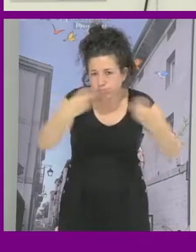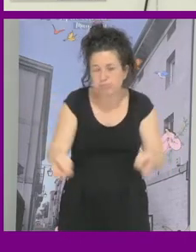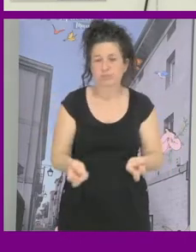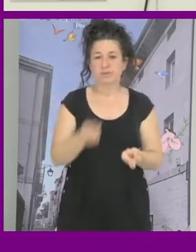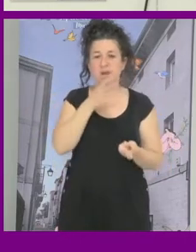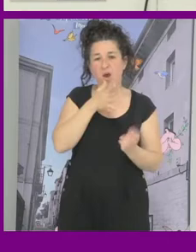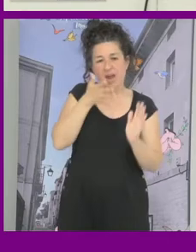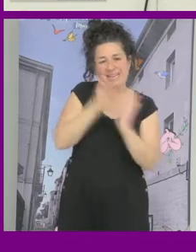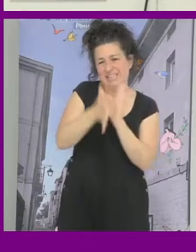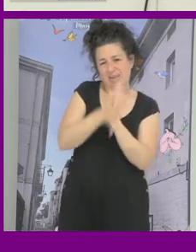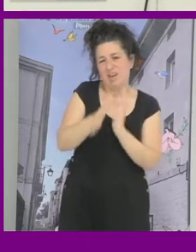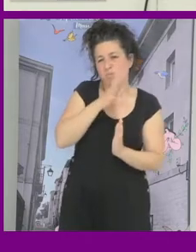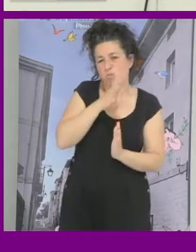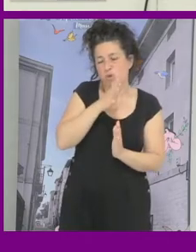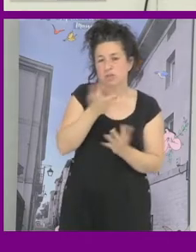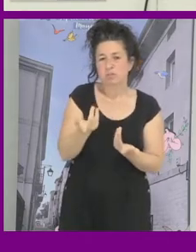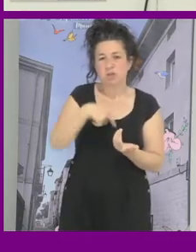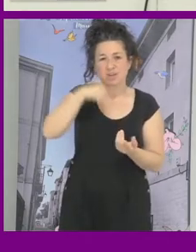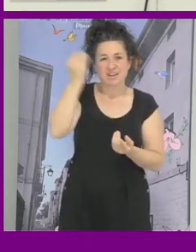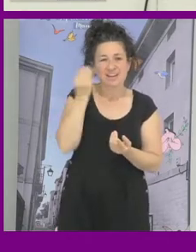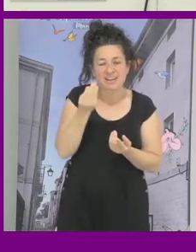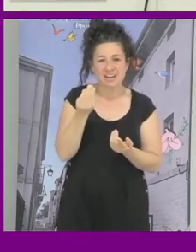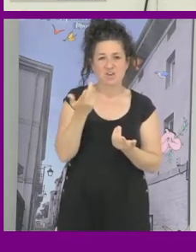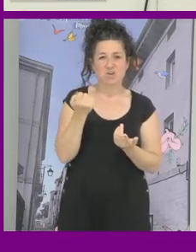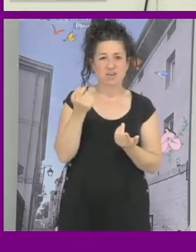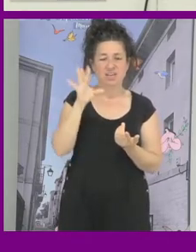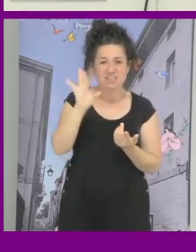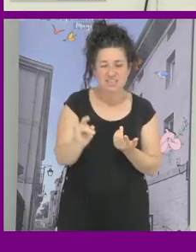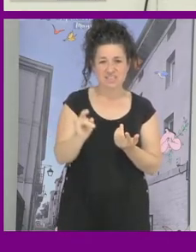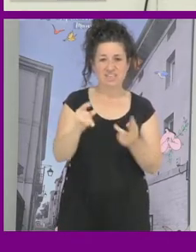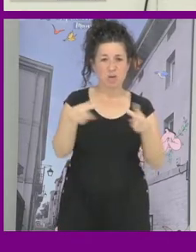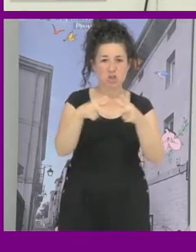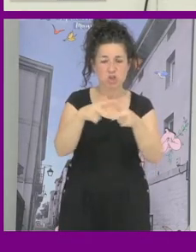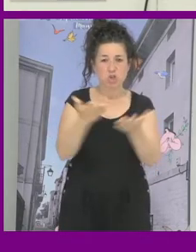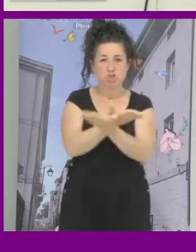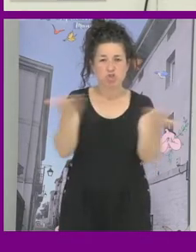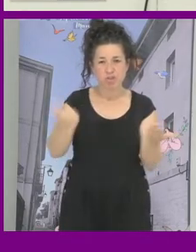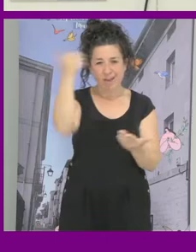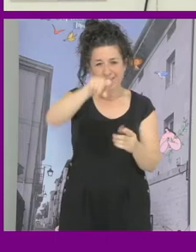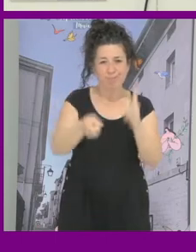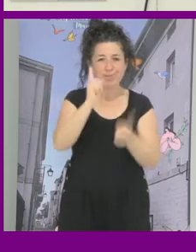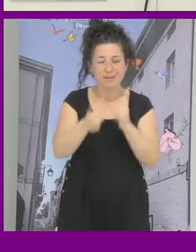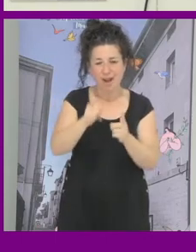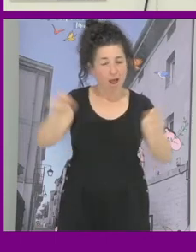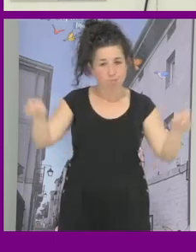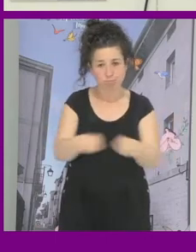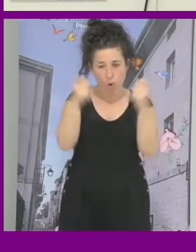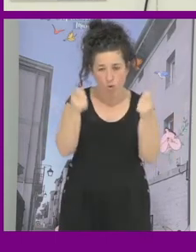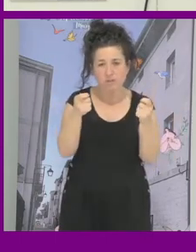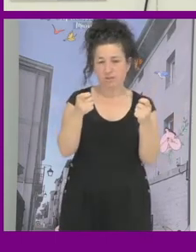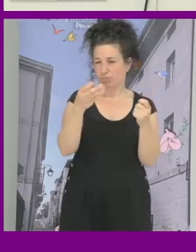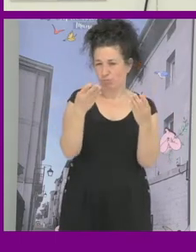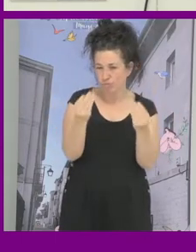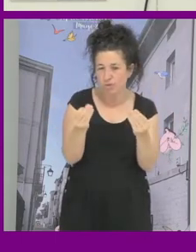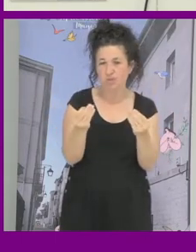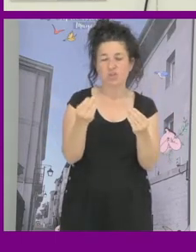ditut argudioak, baina arrakalatzen dugula pila bat jendarte patriarkala, eta baita ere onartuko galdetuko dizuet, iruditzen zaidala,